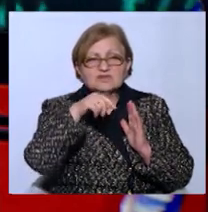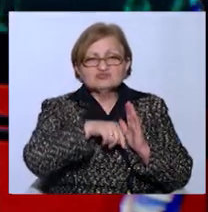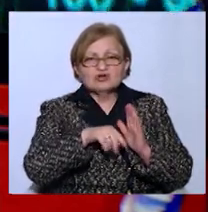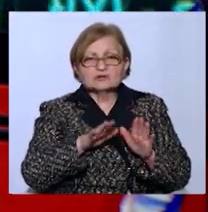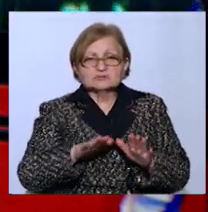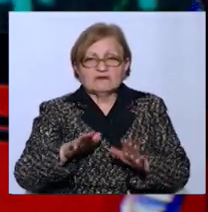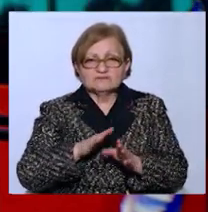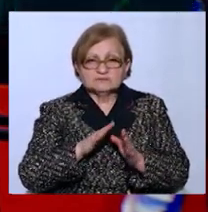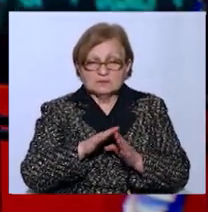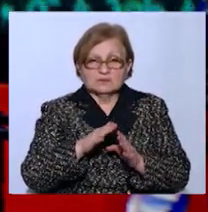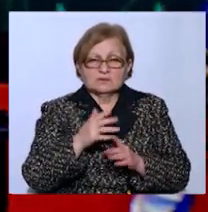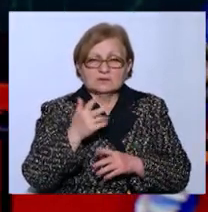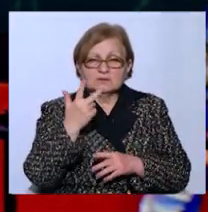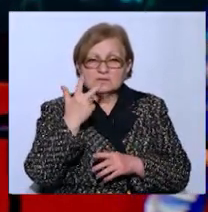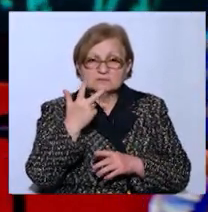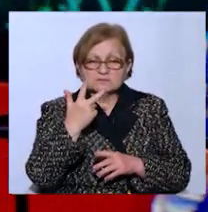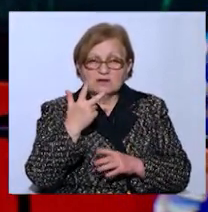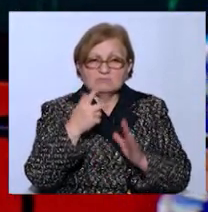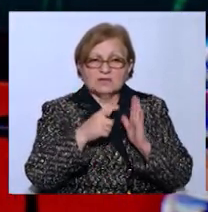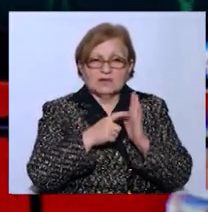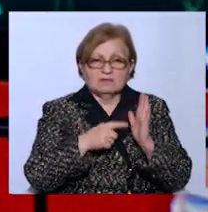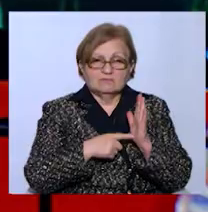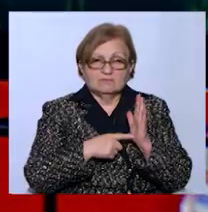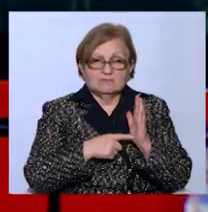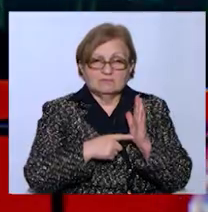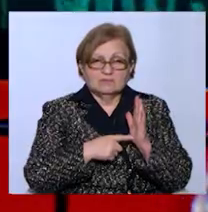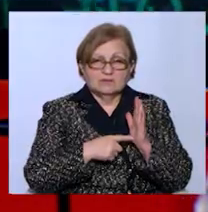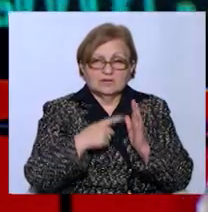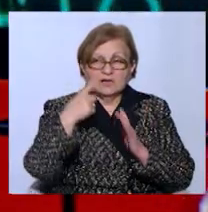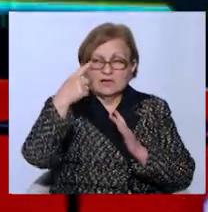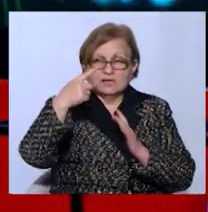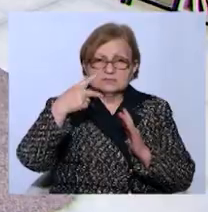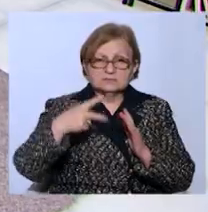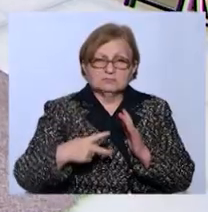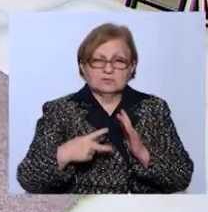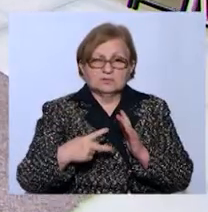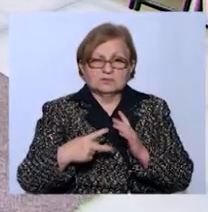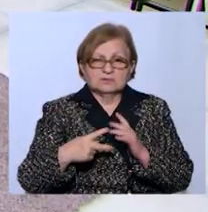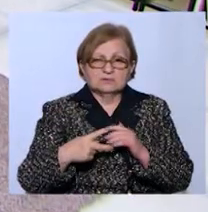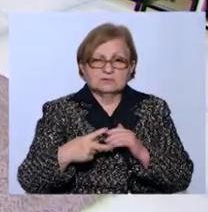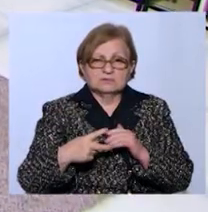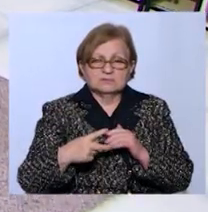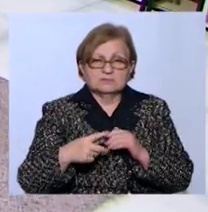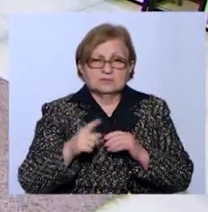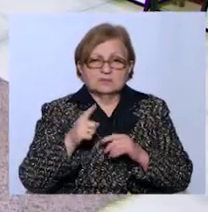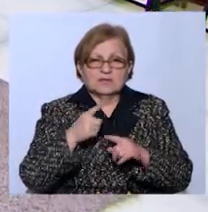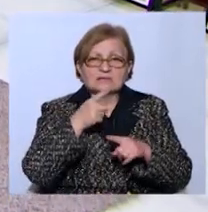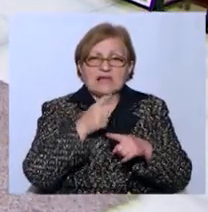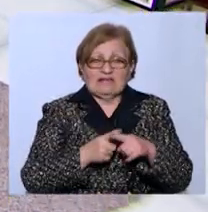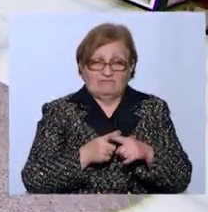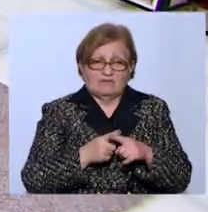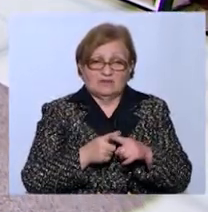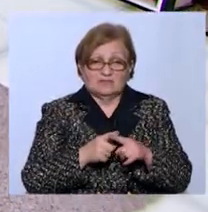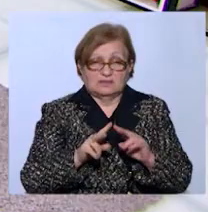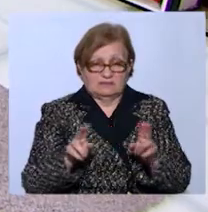რამდენჯერ თავსდება? 3 რომ გავყო ერთ მეორედზე. ერთი მეორედი მე ვიცი რა არის, ეს არის